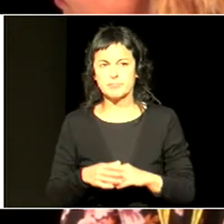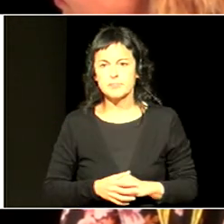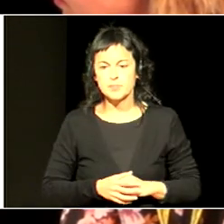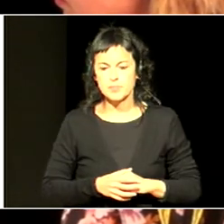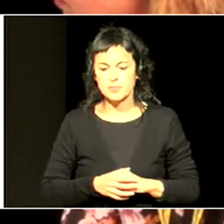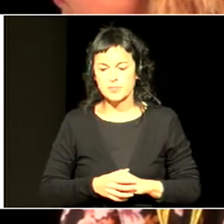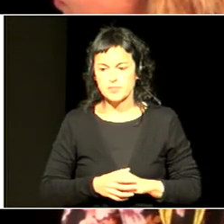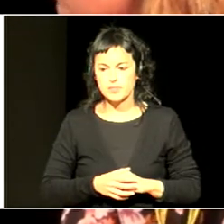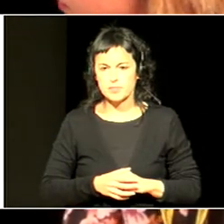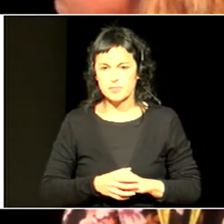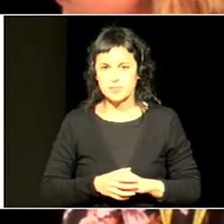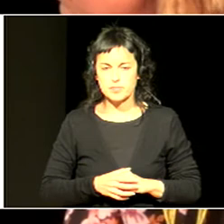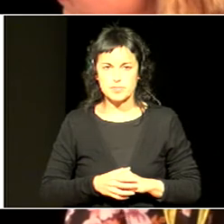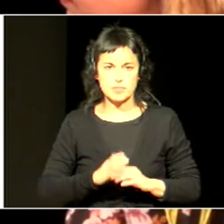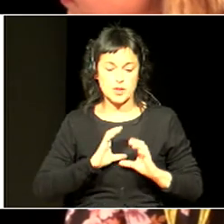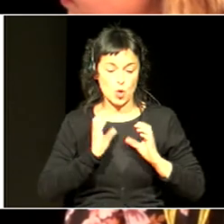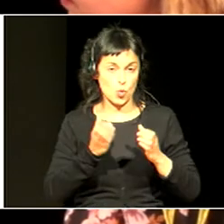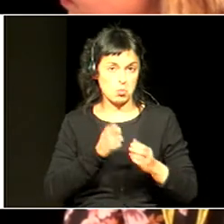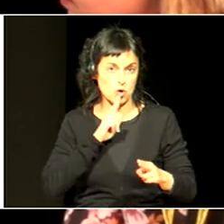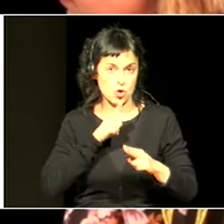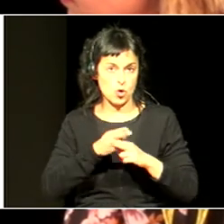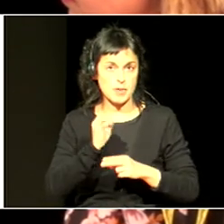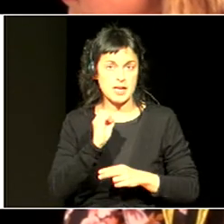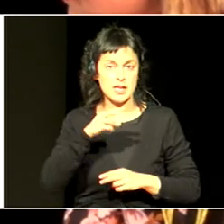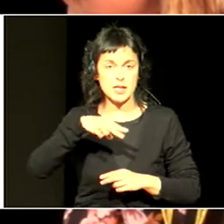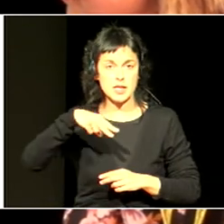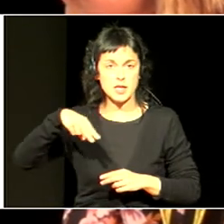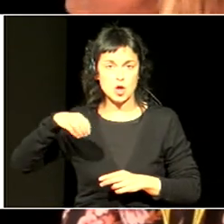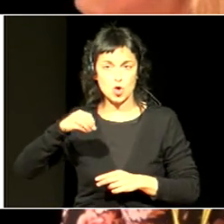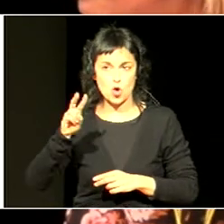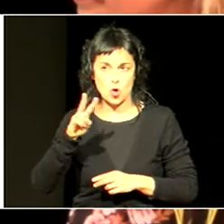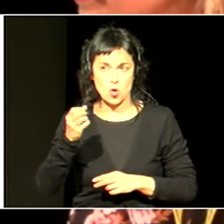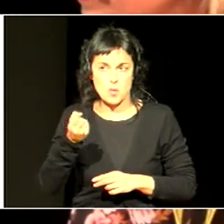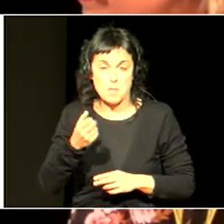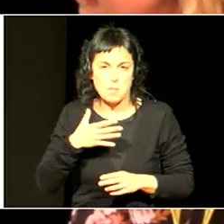Talde hau innova taldea deitzen da, agian ez da oso originala, baina bueno.